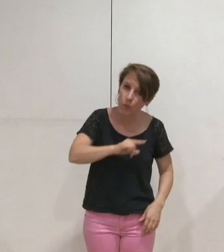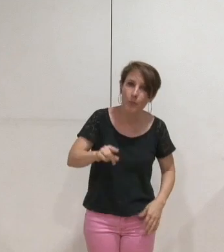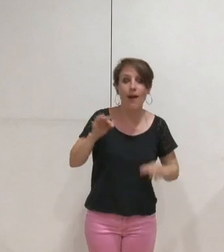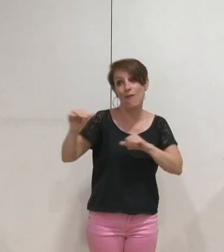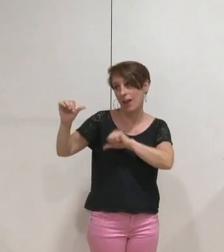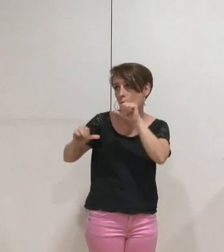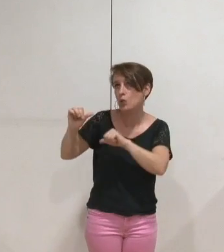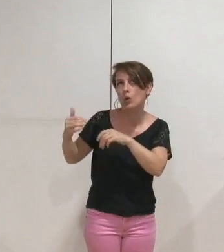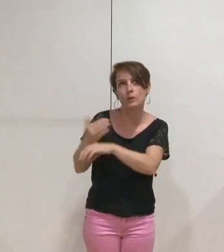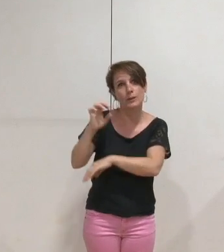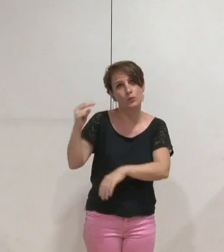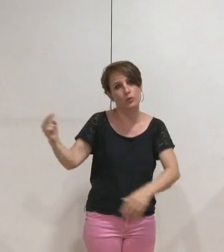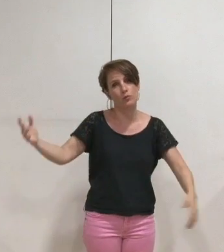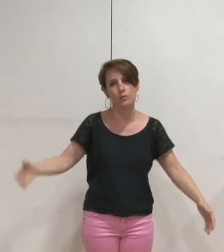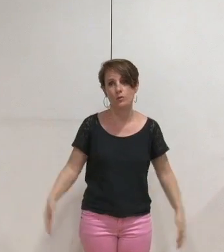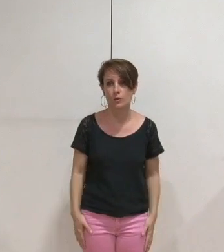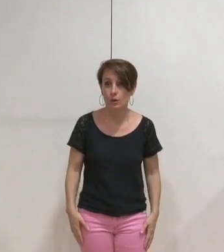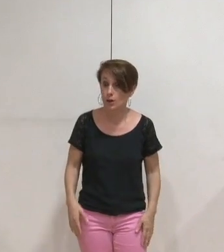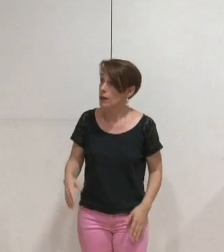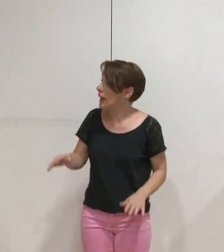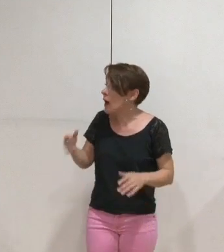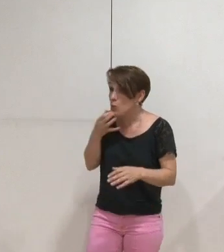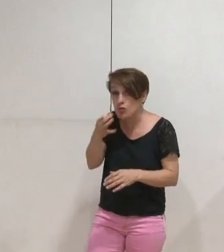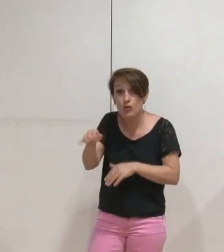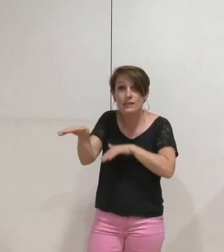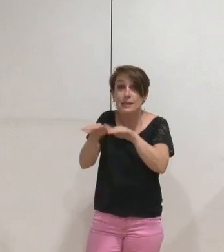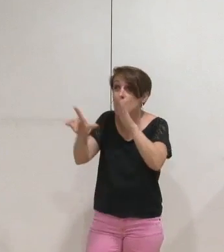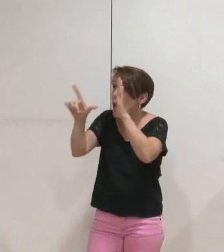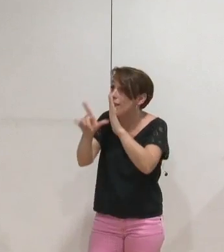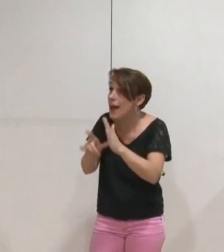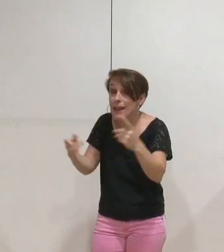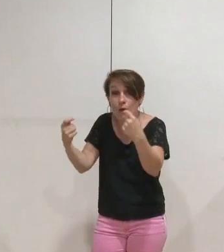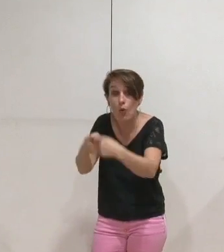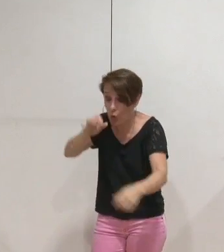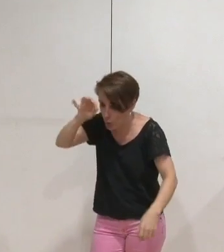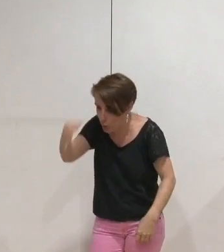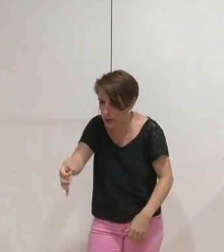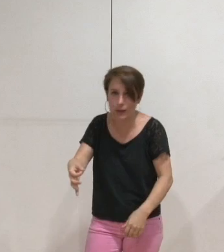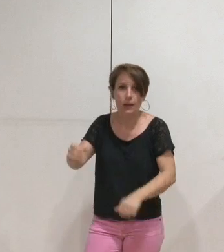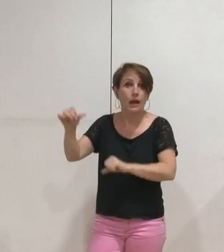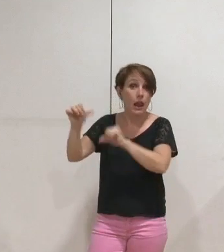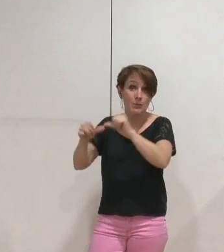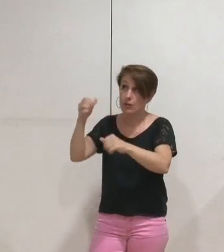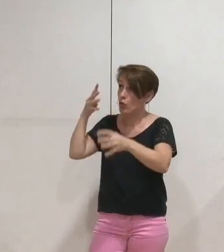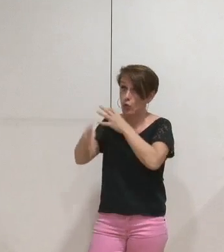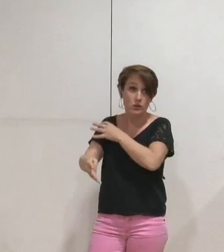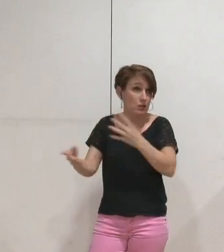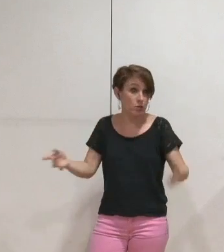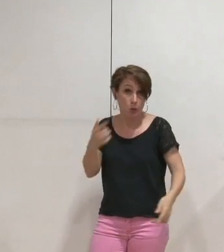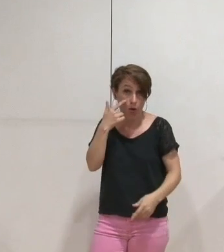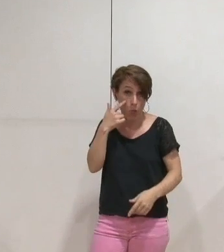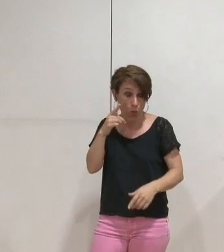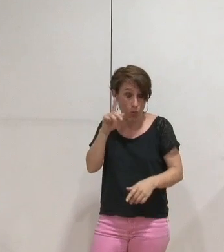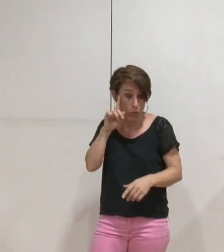la question vous la question c'était est-ce que les moyens ont été légaux les moyens sont légaux la mise en concurrence ça été transparent puisqu'il y a eu le débat et vous l'avez souligné